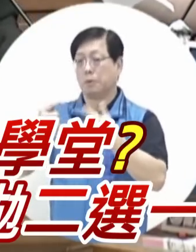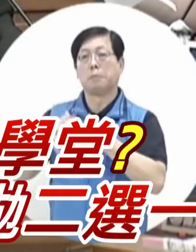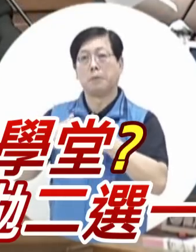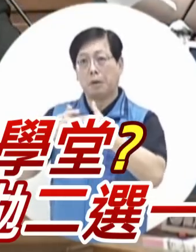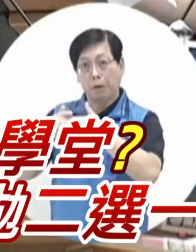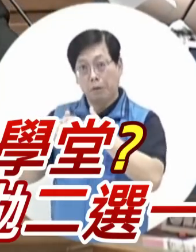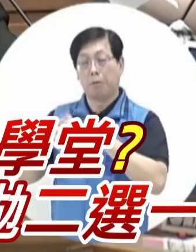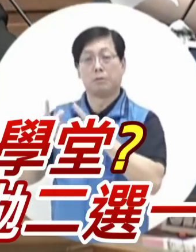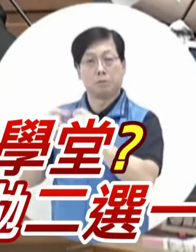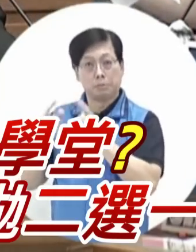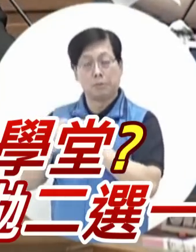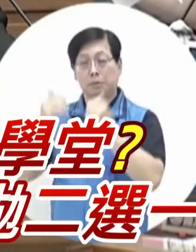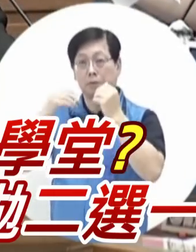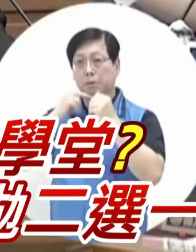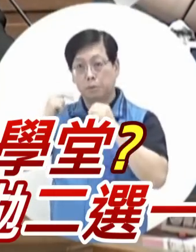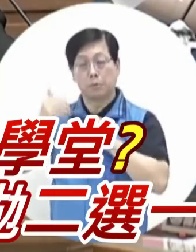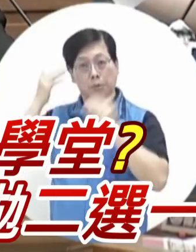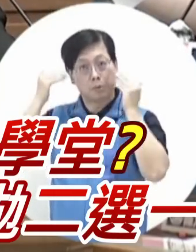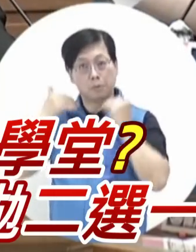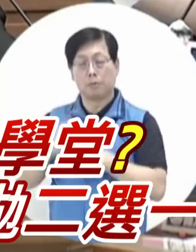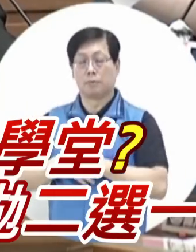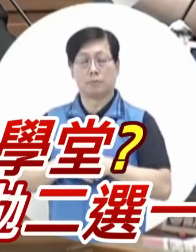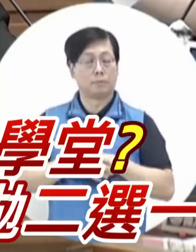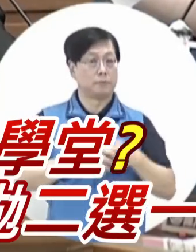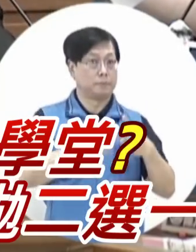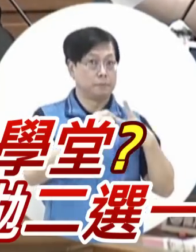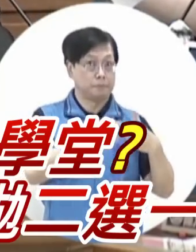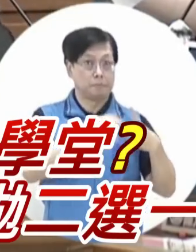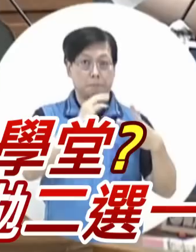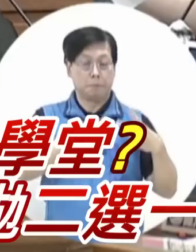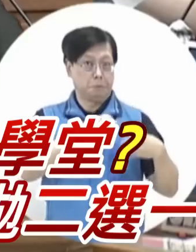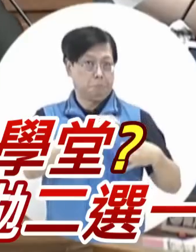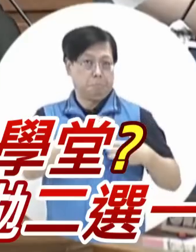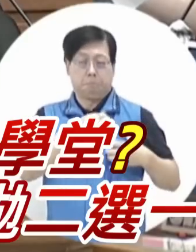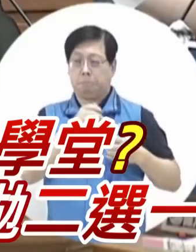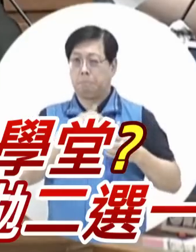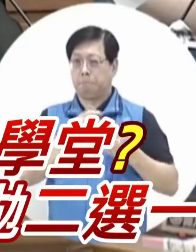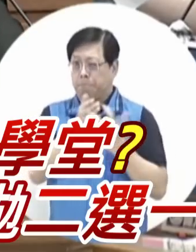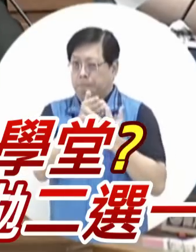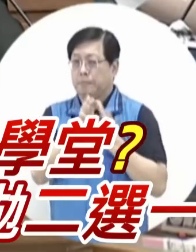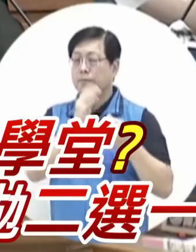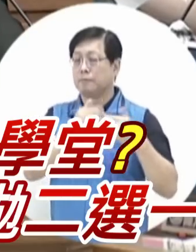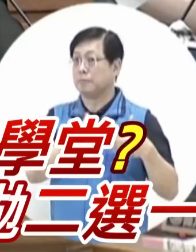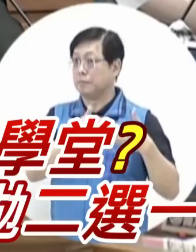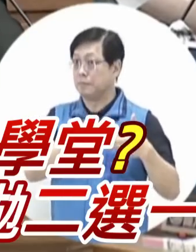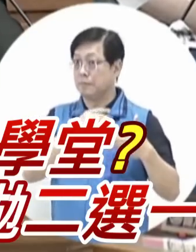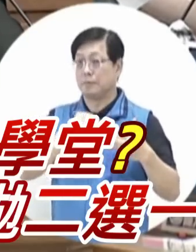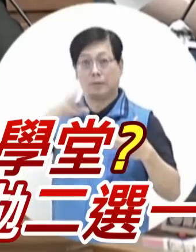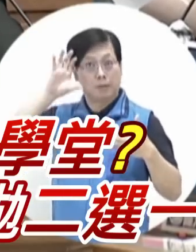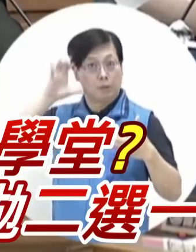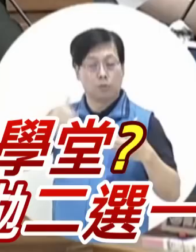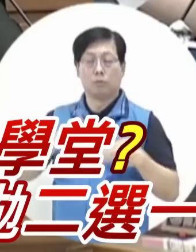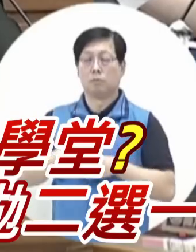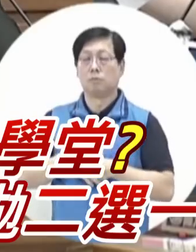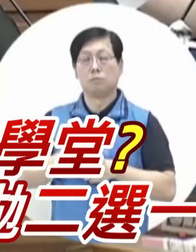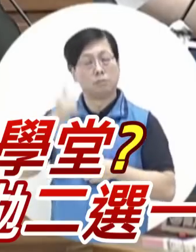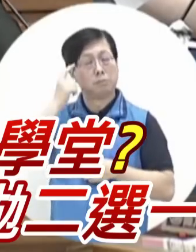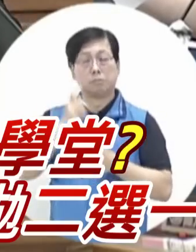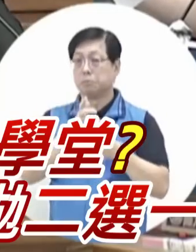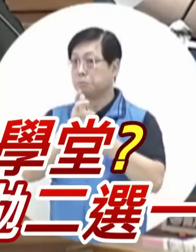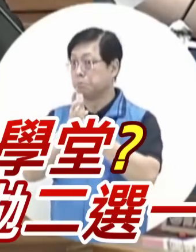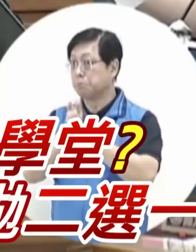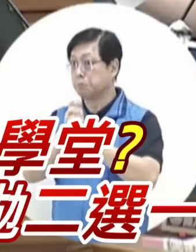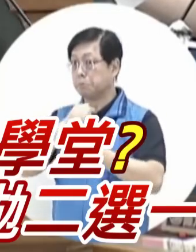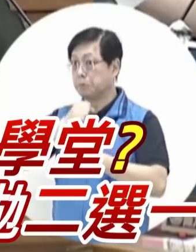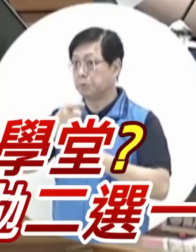啊、日本啊、英国跟韩国；另外呢是军事侵略同盟，像是中国啊、俄罗斯。请问，你觉得台